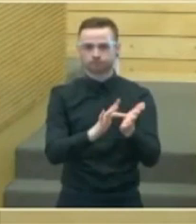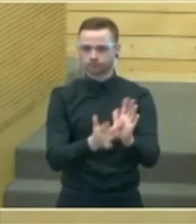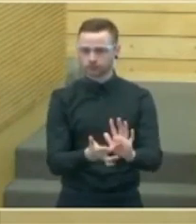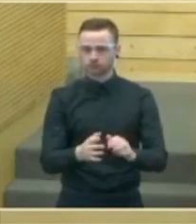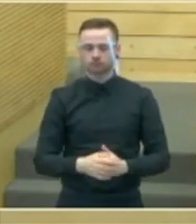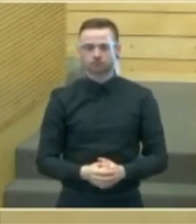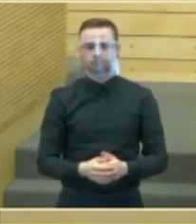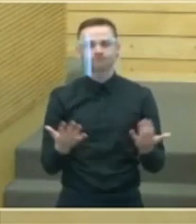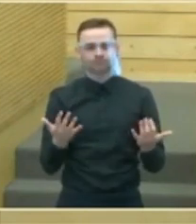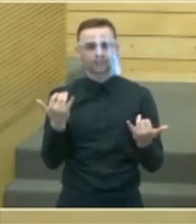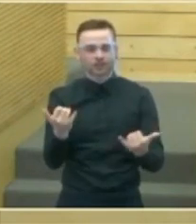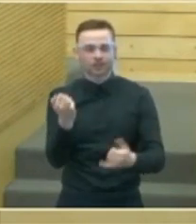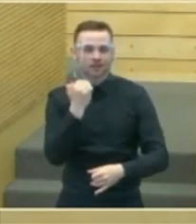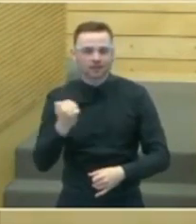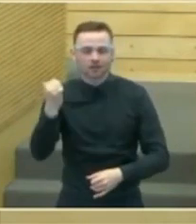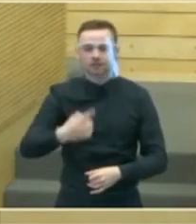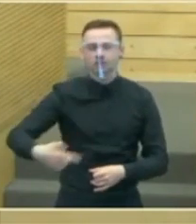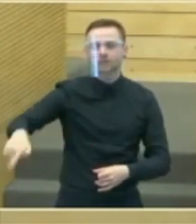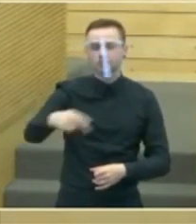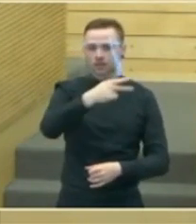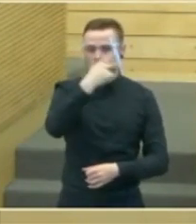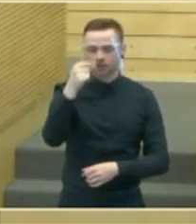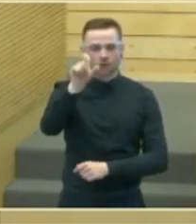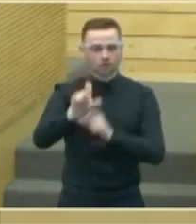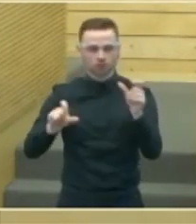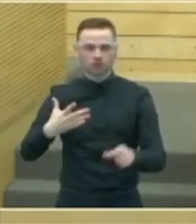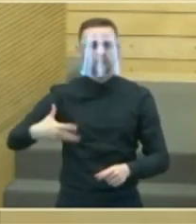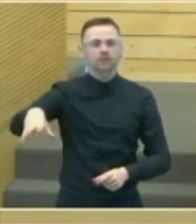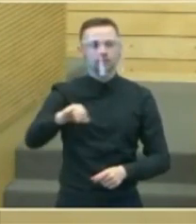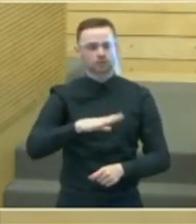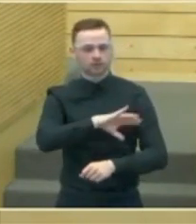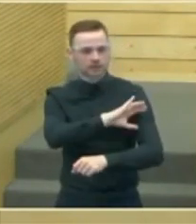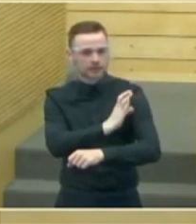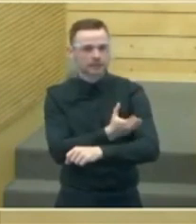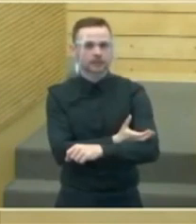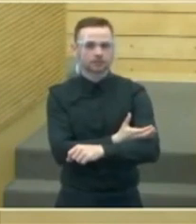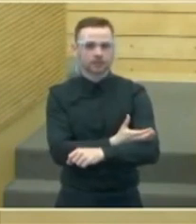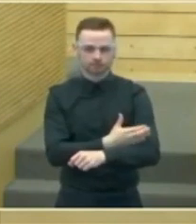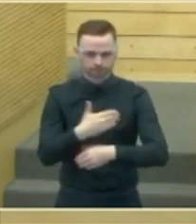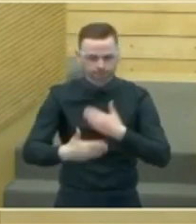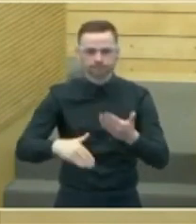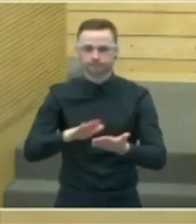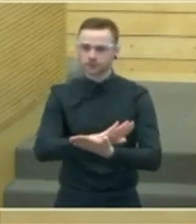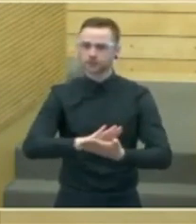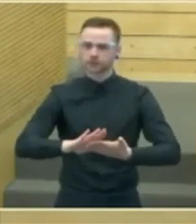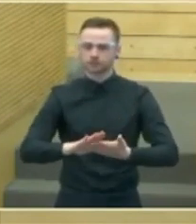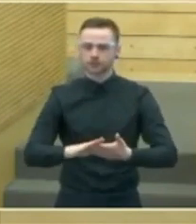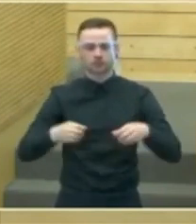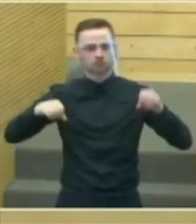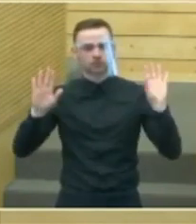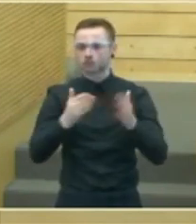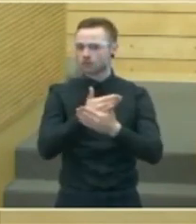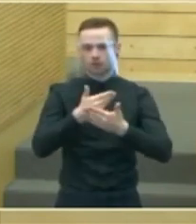Todėl šiandien dėkoju jums, Lietuvos žmonės, už jūsų tvirtybę ir savitvardą, kad nenuleidote